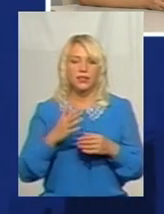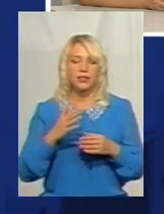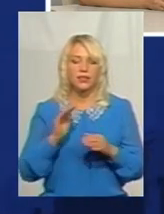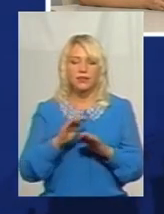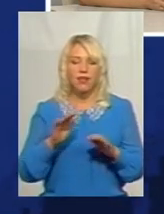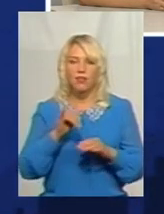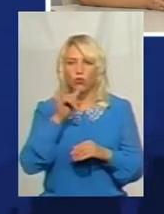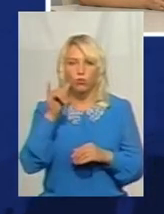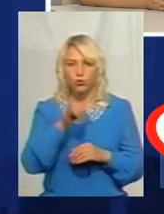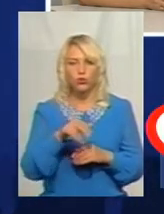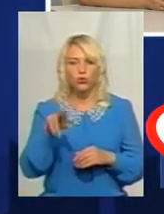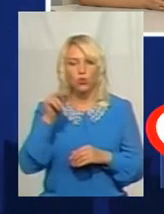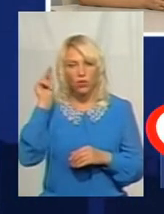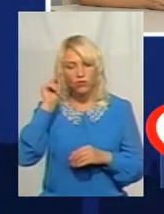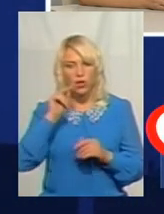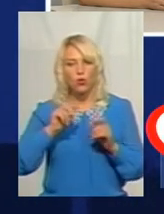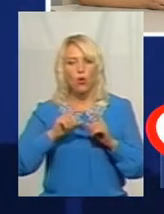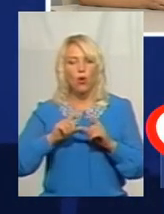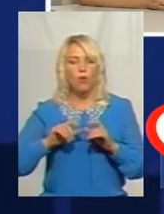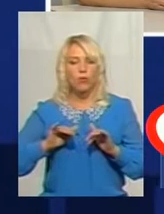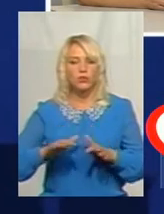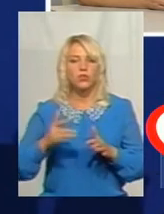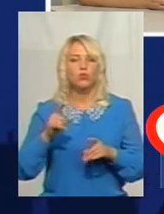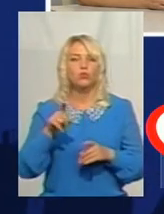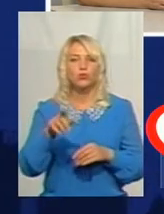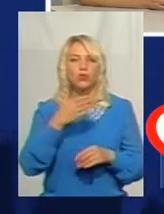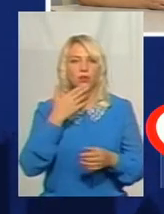навчального процесу, тому що в них немає щеплень?